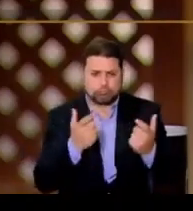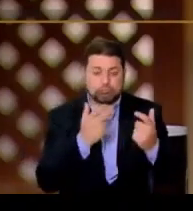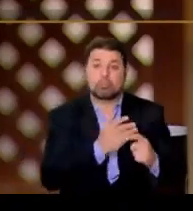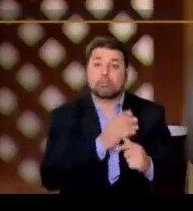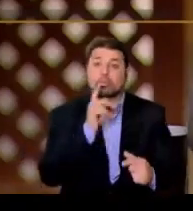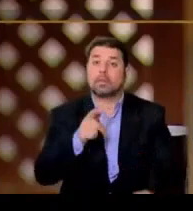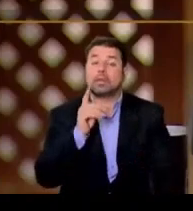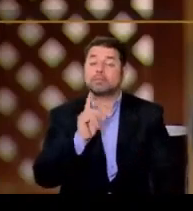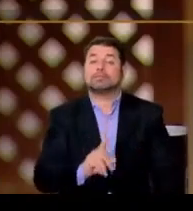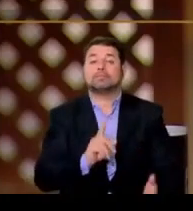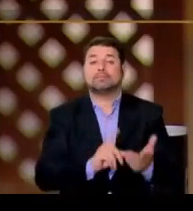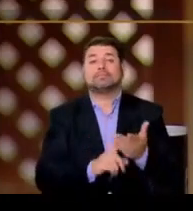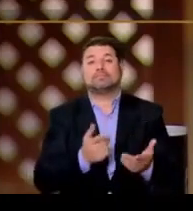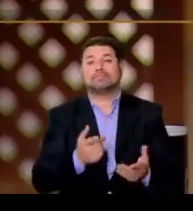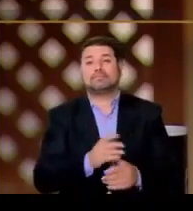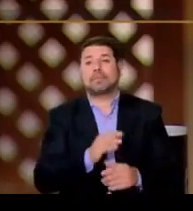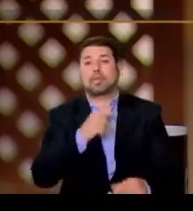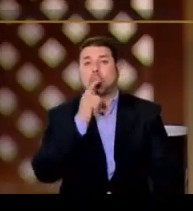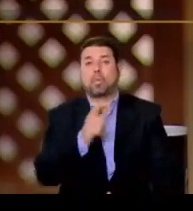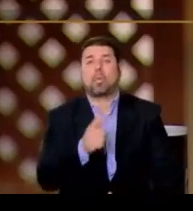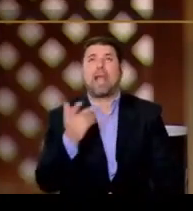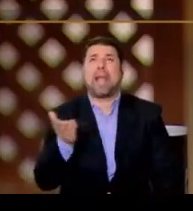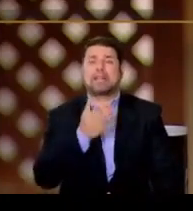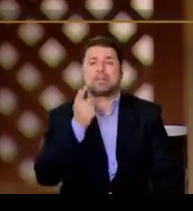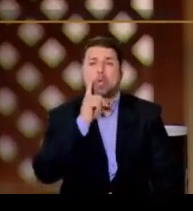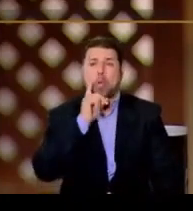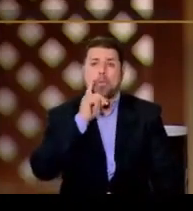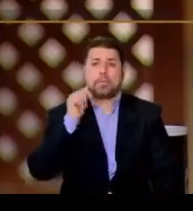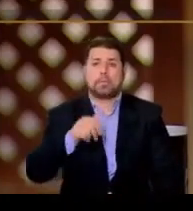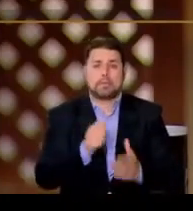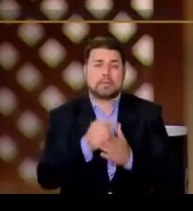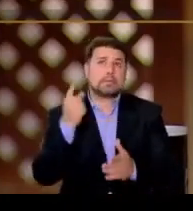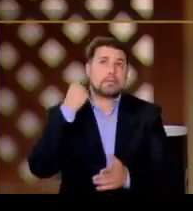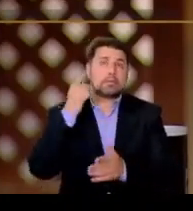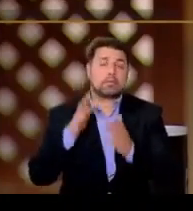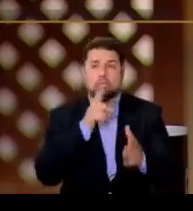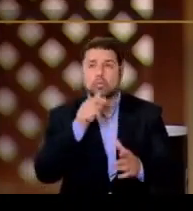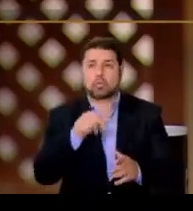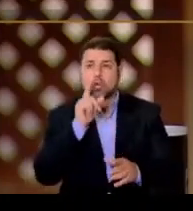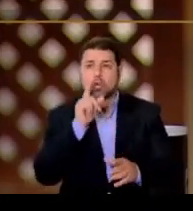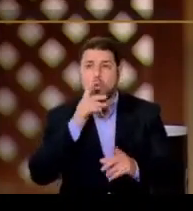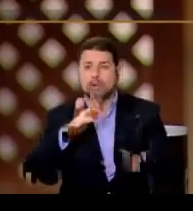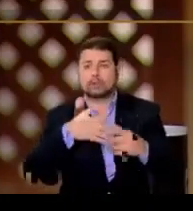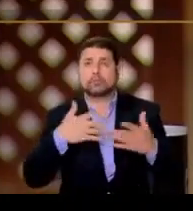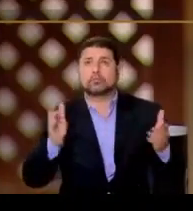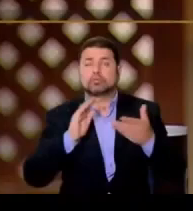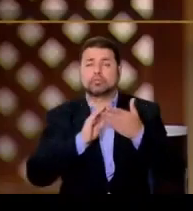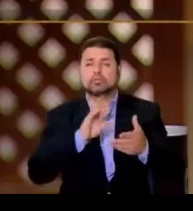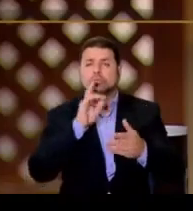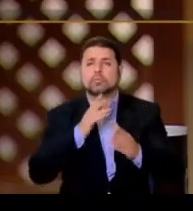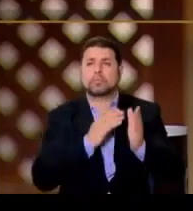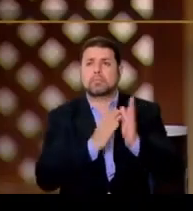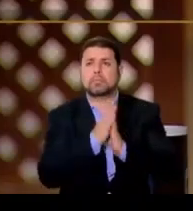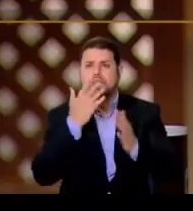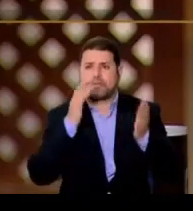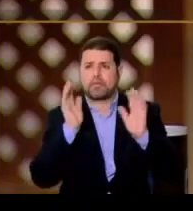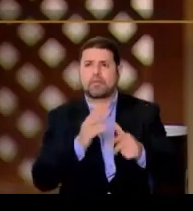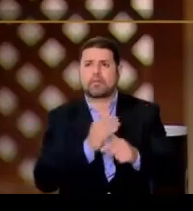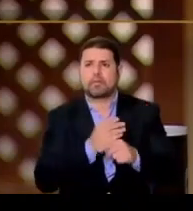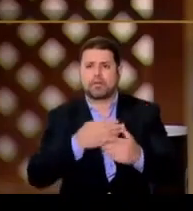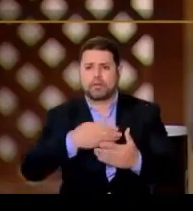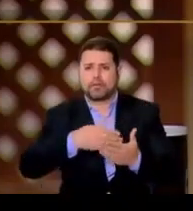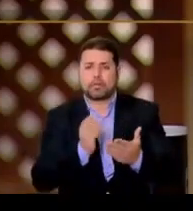جماعه انتوا يعني انا عاوز اقول لك على اي ام دلوقتي قاعده بتسمعني الامهات الكريمات اللي متحملين